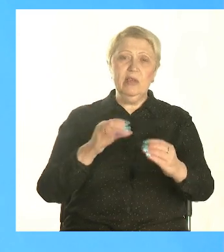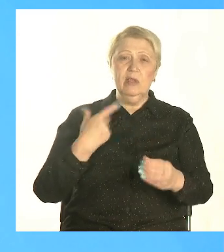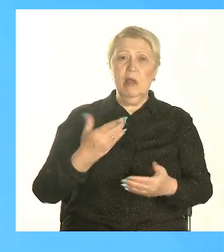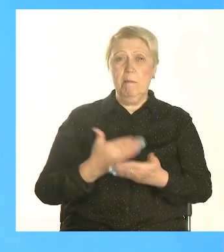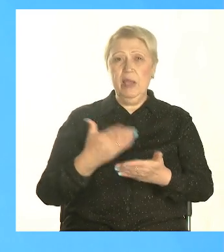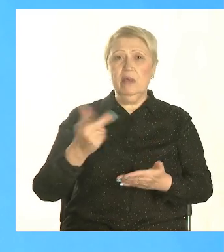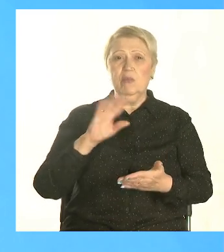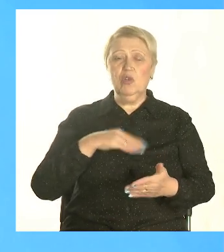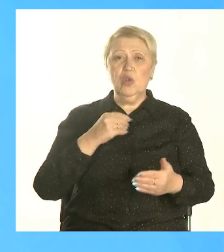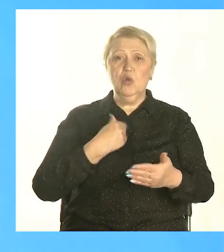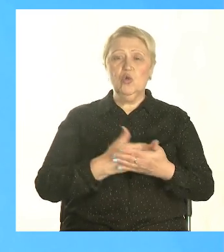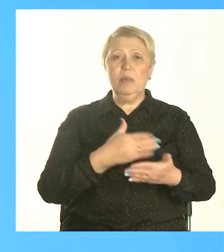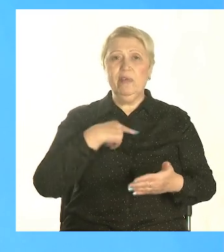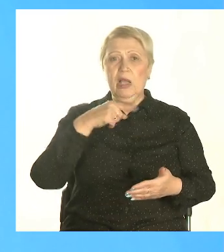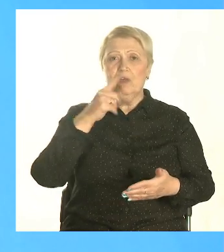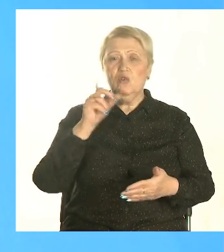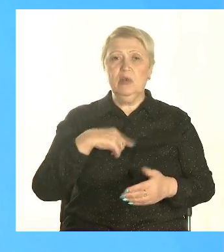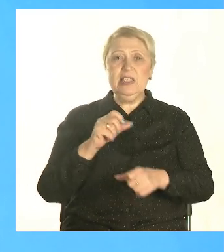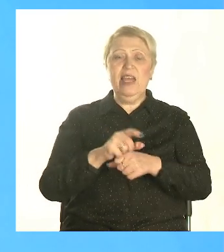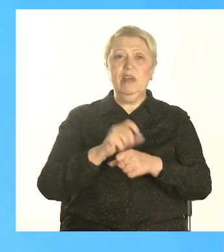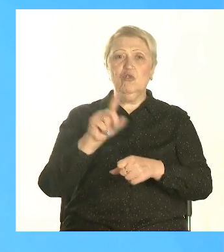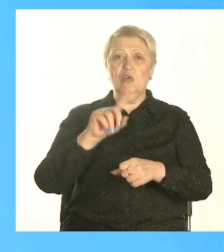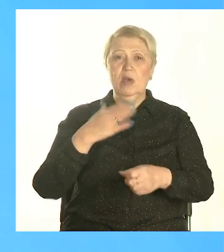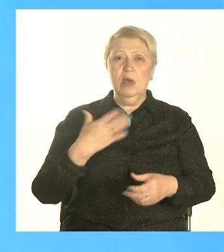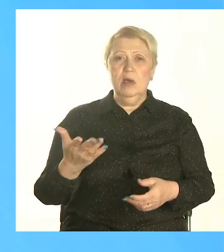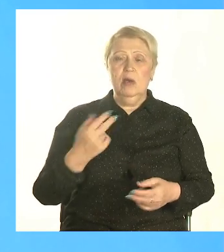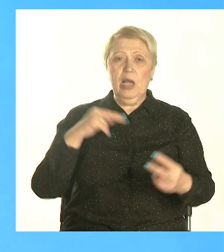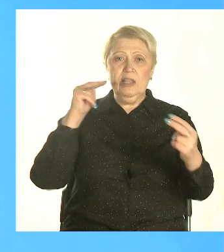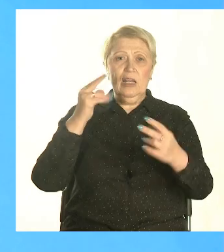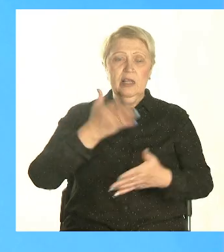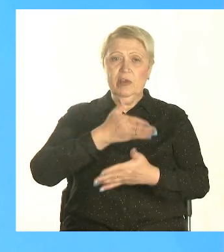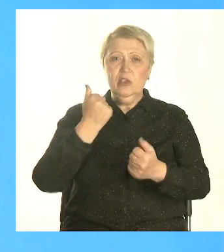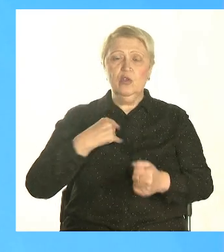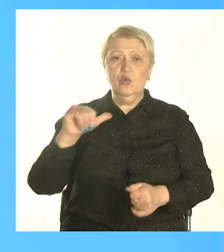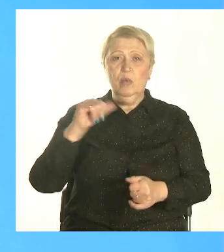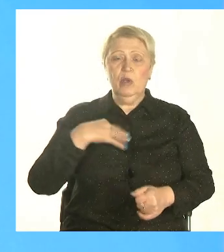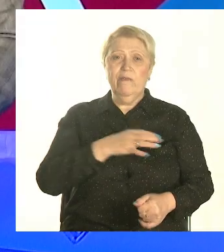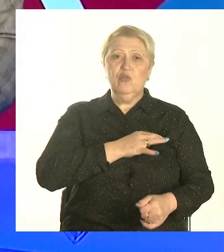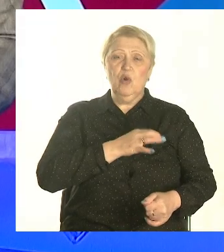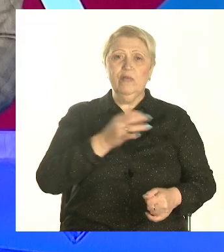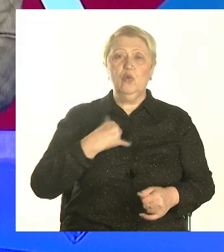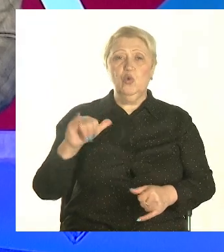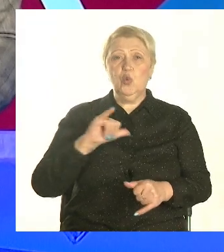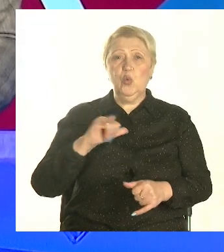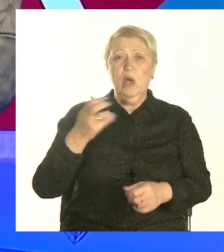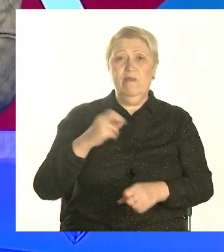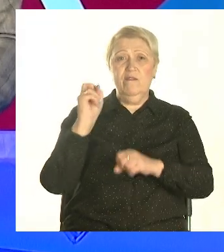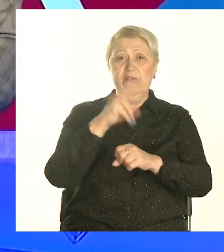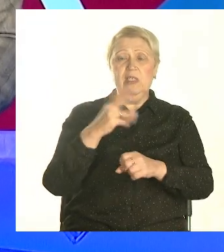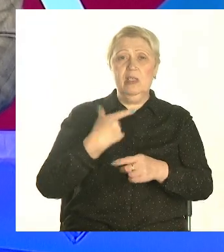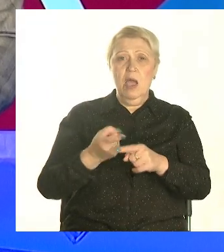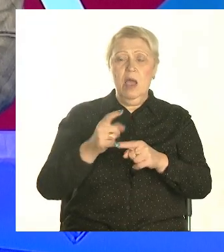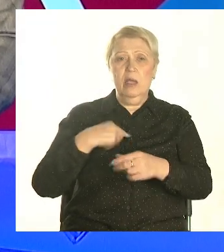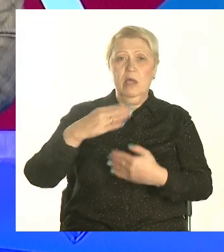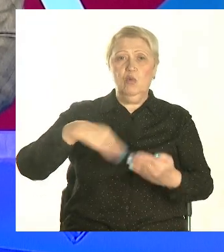фактически, о чем они сейчас заявляют, они не контролировали, то есть им было все равно, куда вывозятся отходы. Сейчас как раз это задача регионального оператора